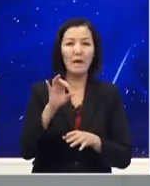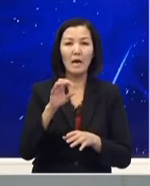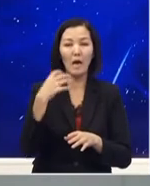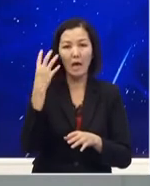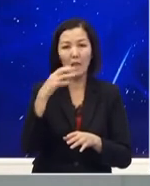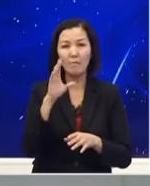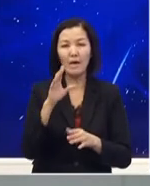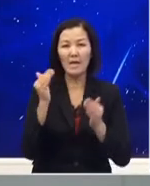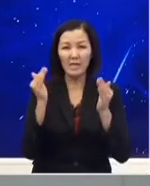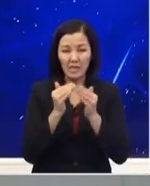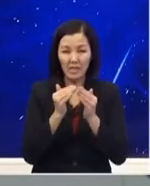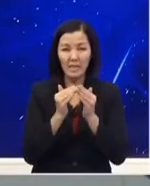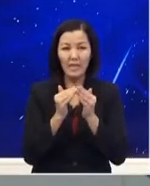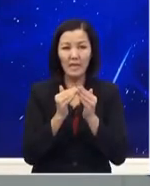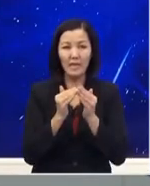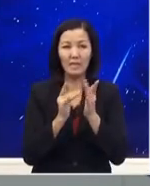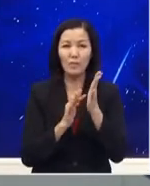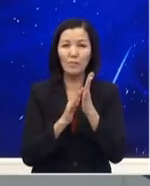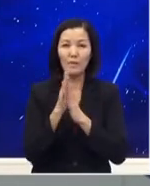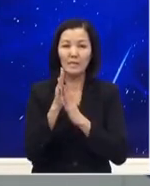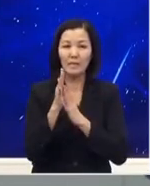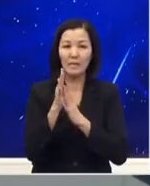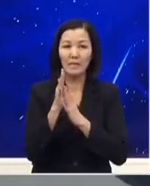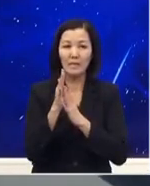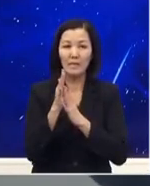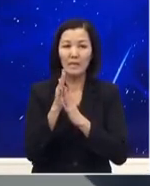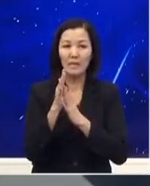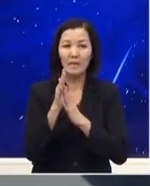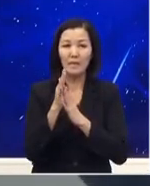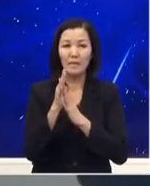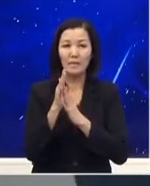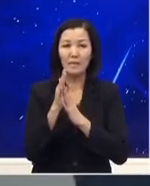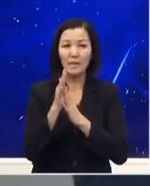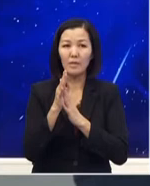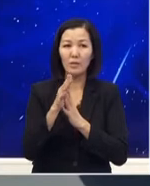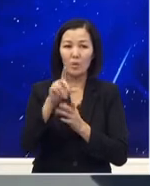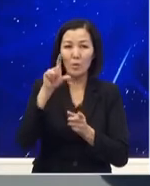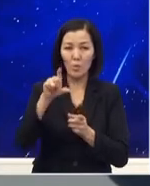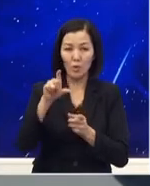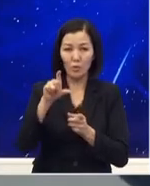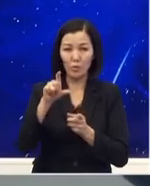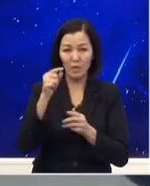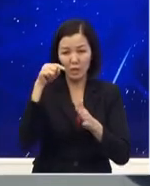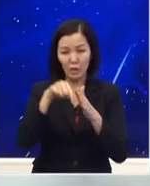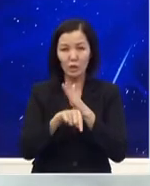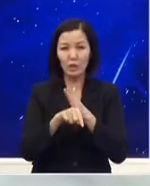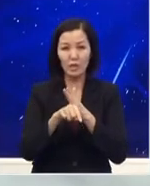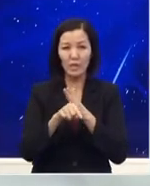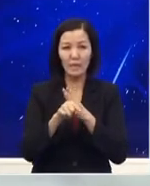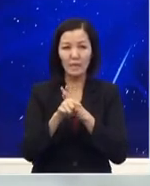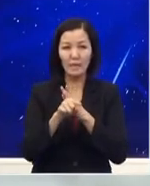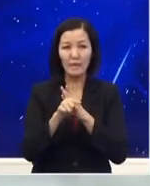жас бүршігіндегі өскіндіктесін алады да, ең алғаш оны мынандай қоректі ортаға салады. Мұнда тек сабағы